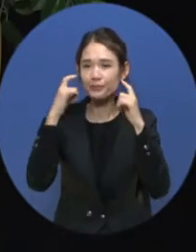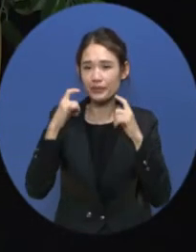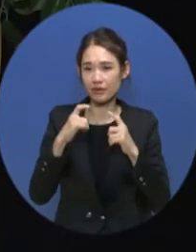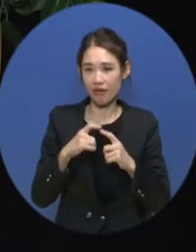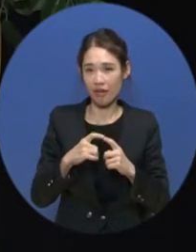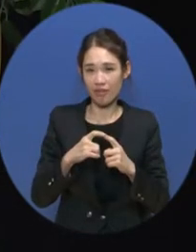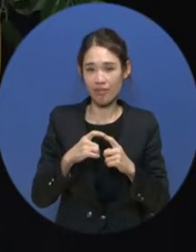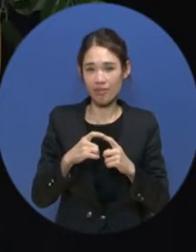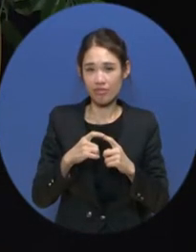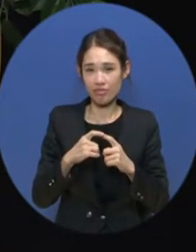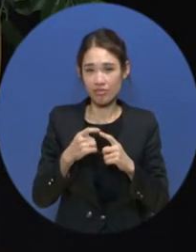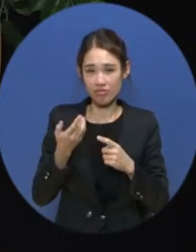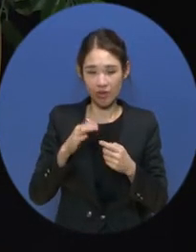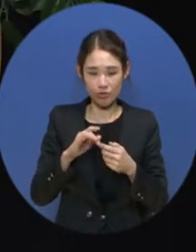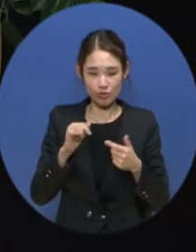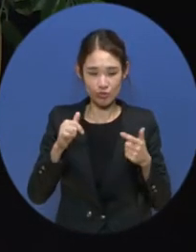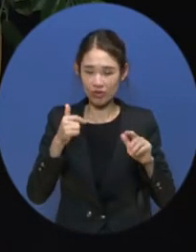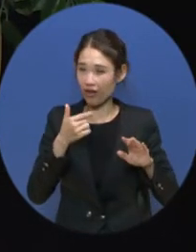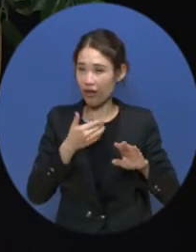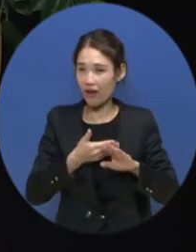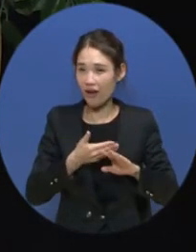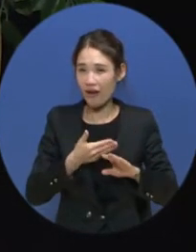예. 이제 규모가 좀 틀려서,